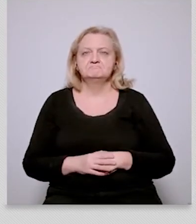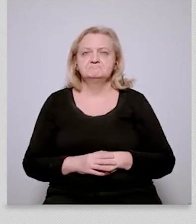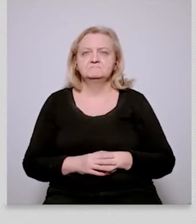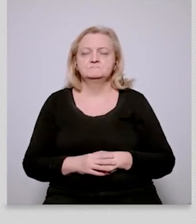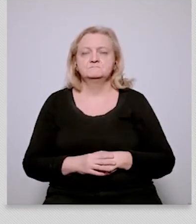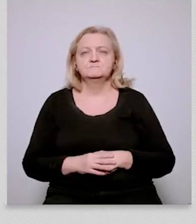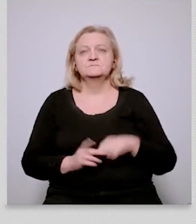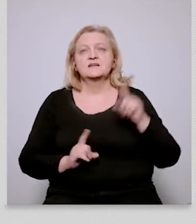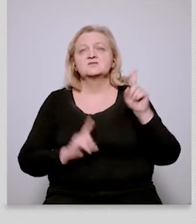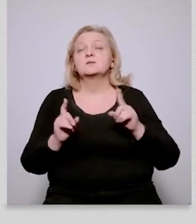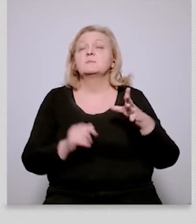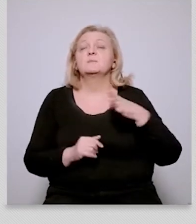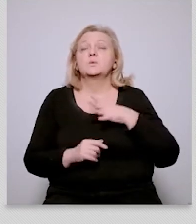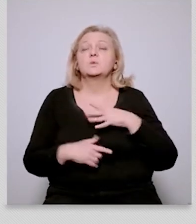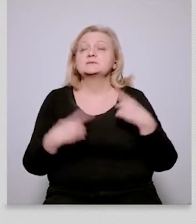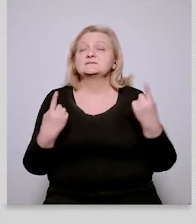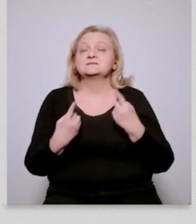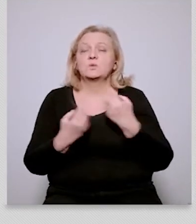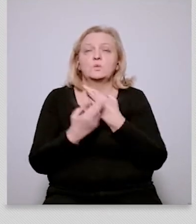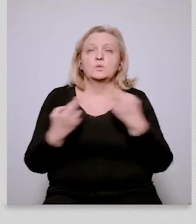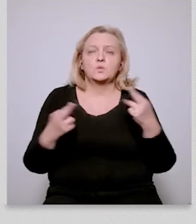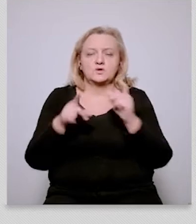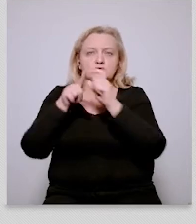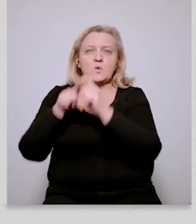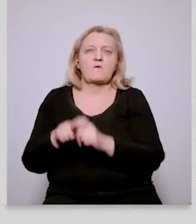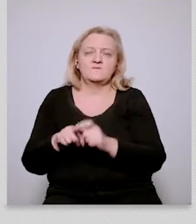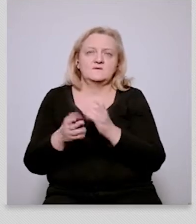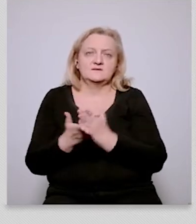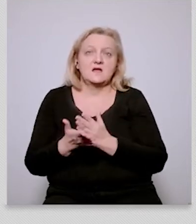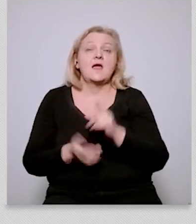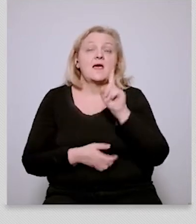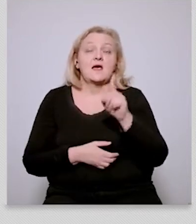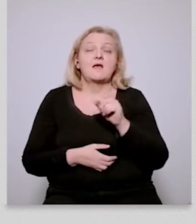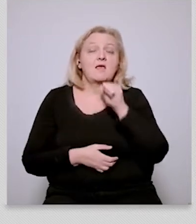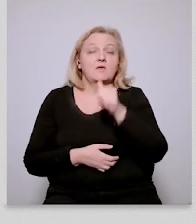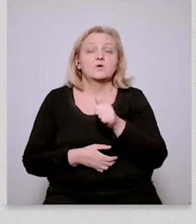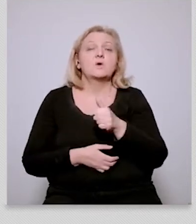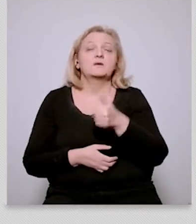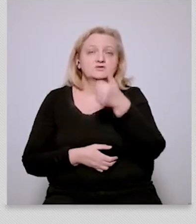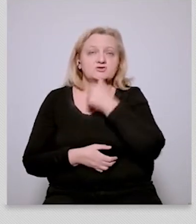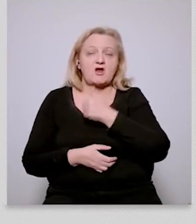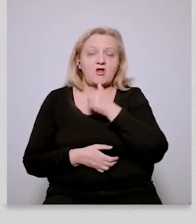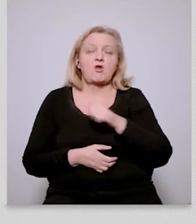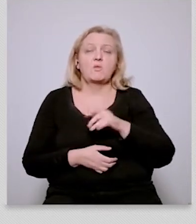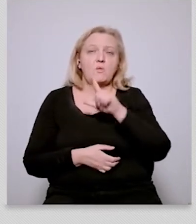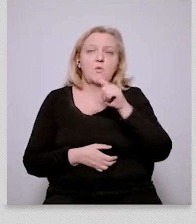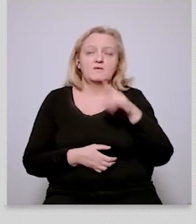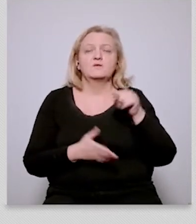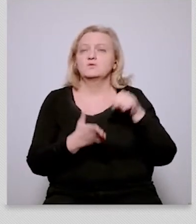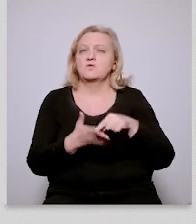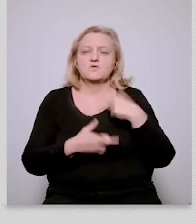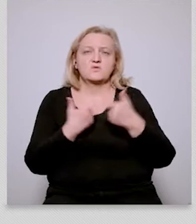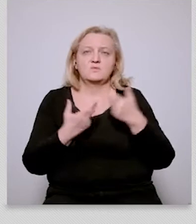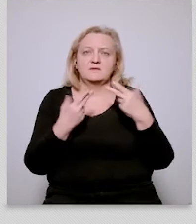Czasem sprowadzało się to naprawdę do różnic słownictwa. Europejski Zielony Ład niestety tego nie robi, dlatego,